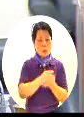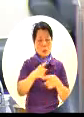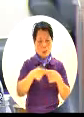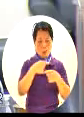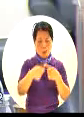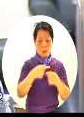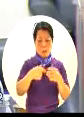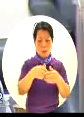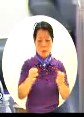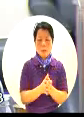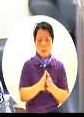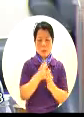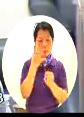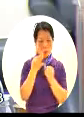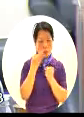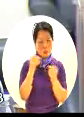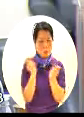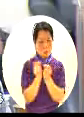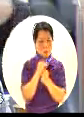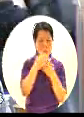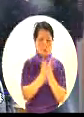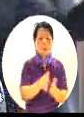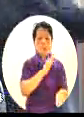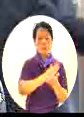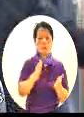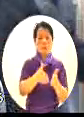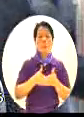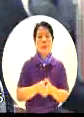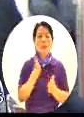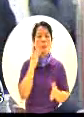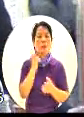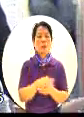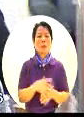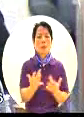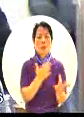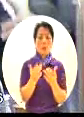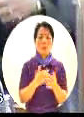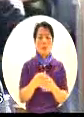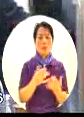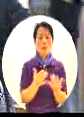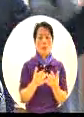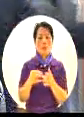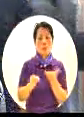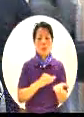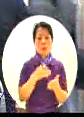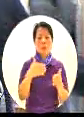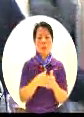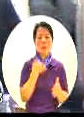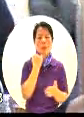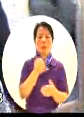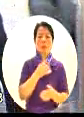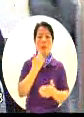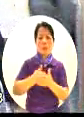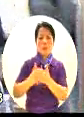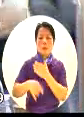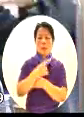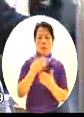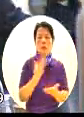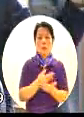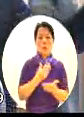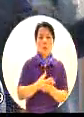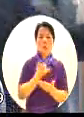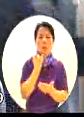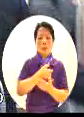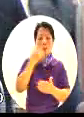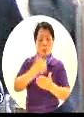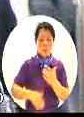应该这几档都要处理啊，因为你资产卖掉，咱可以减少我们整个负债，减